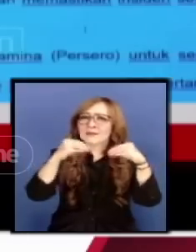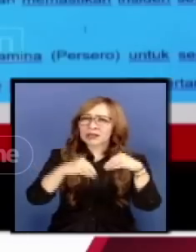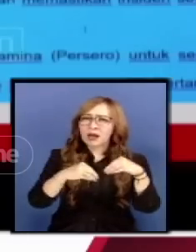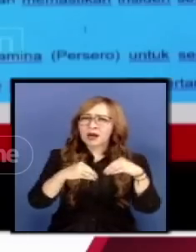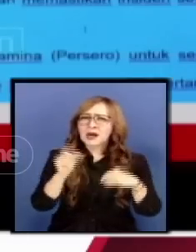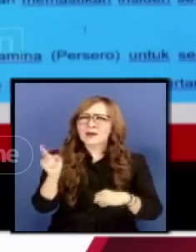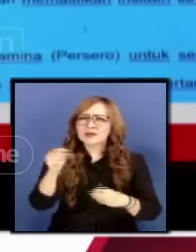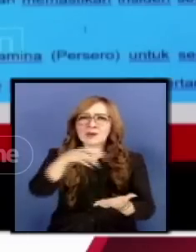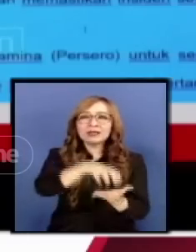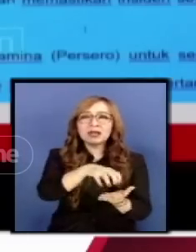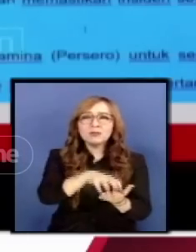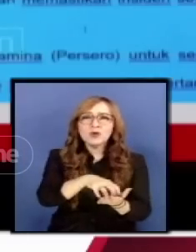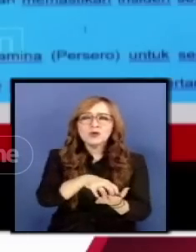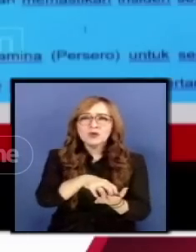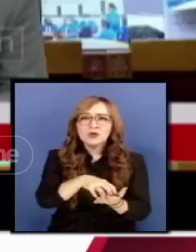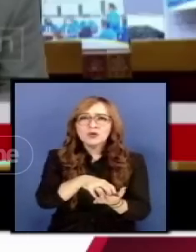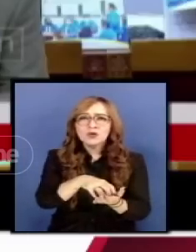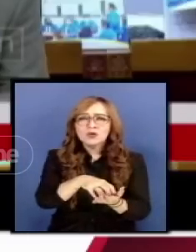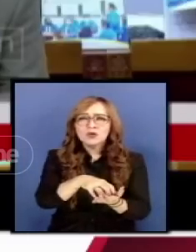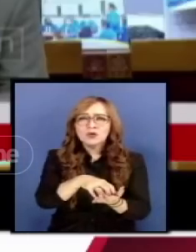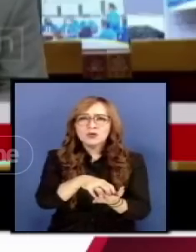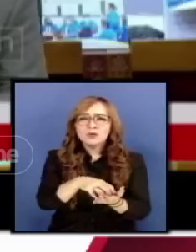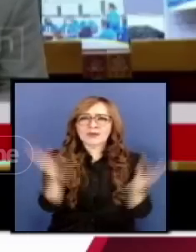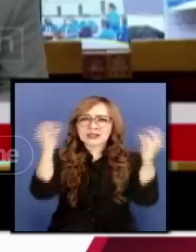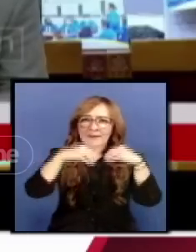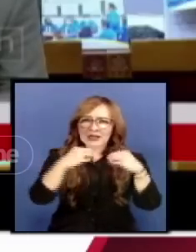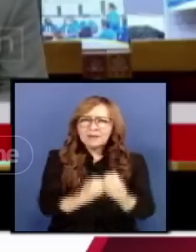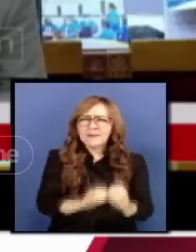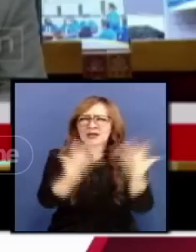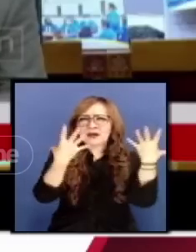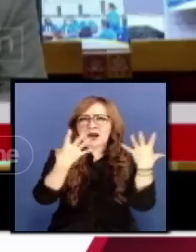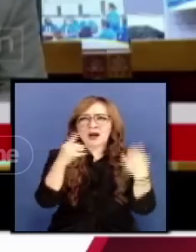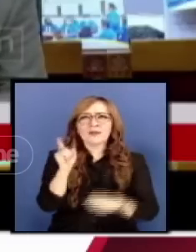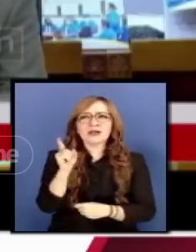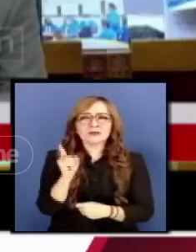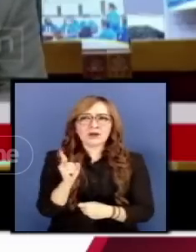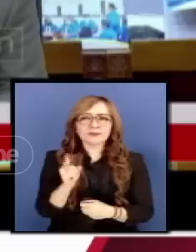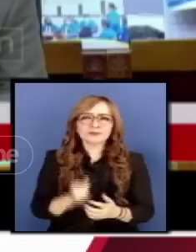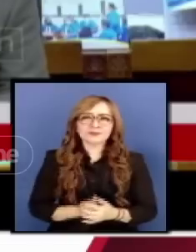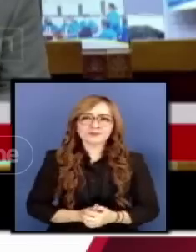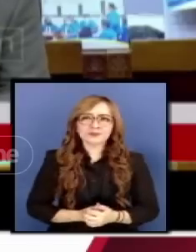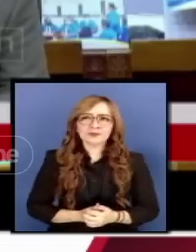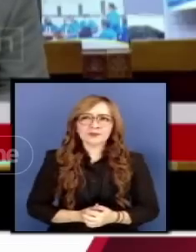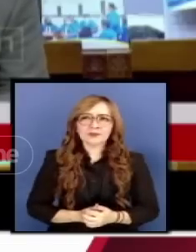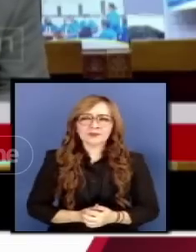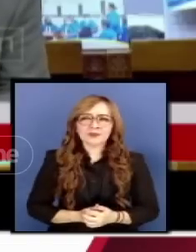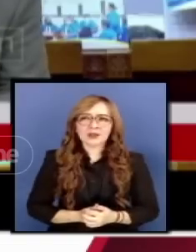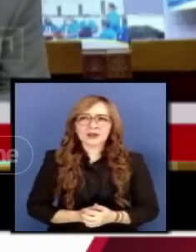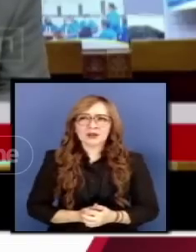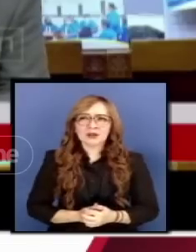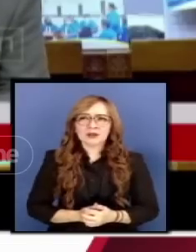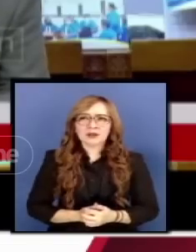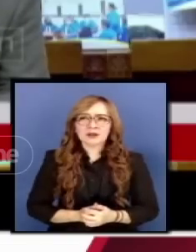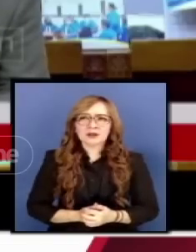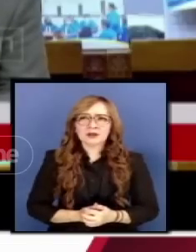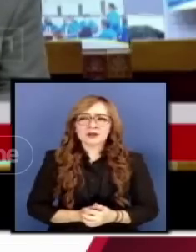depo pelumpang itu meledak karena instrumennya rusak sehingga valve-nya macet, aliran